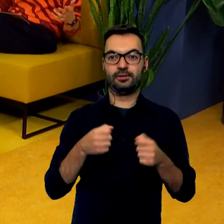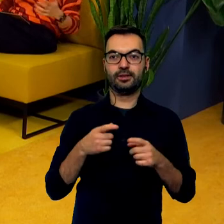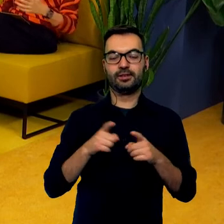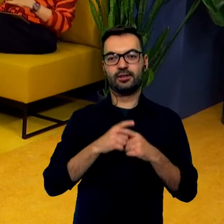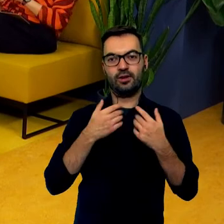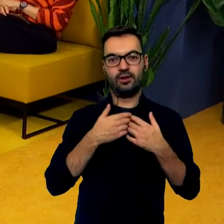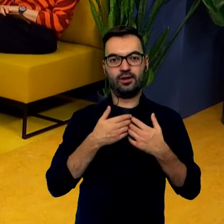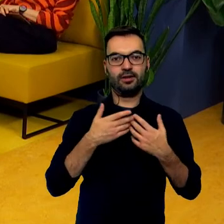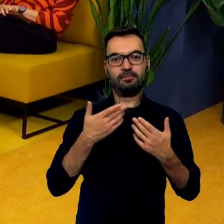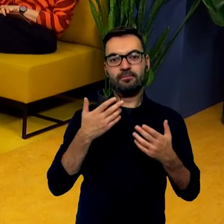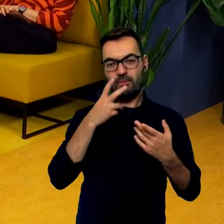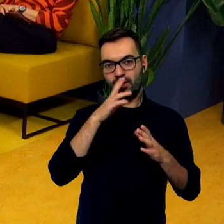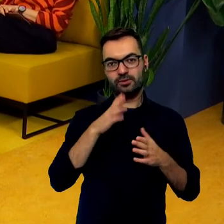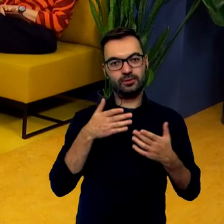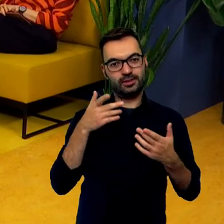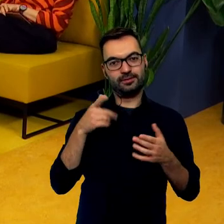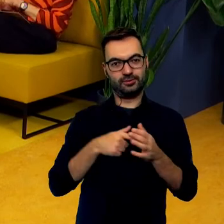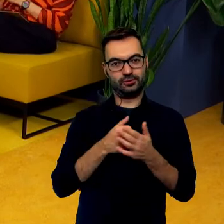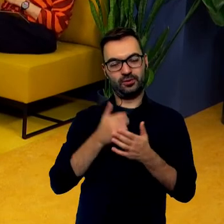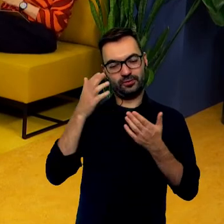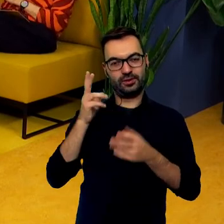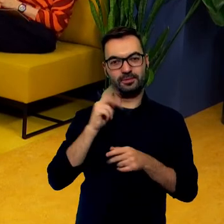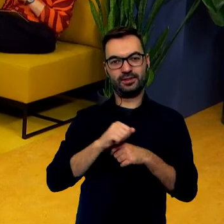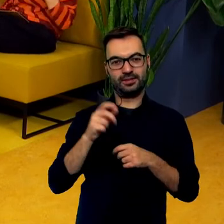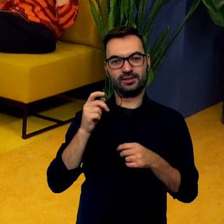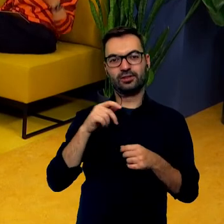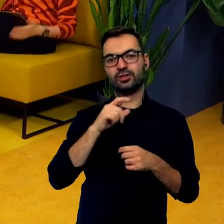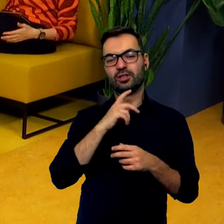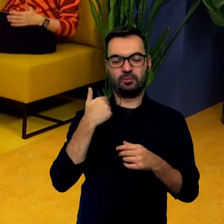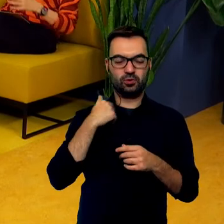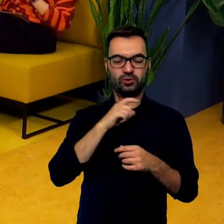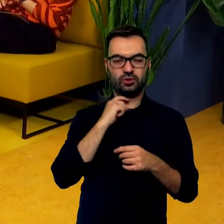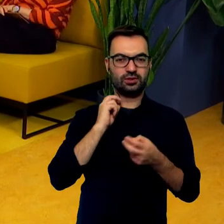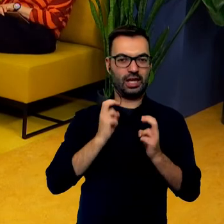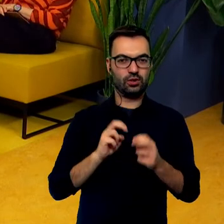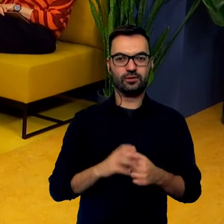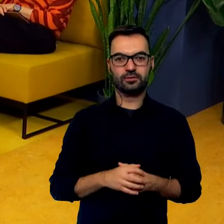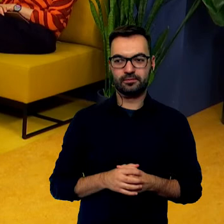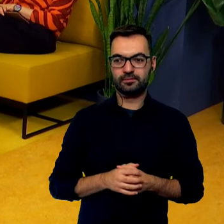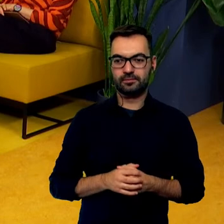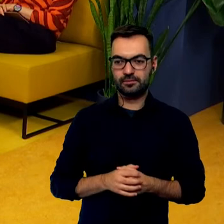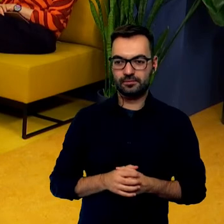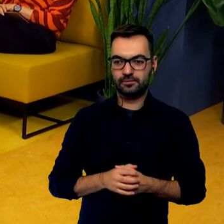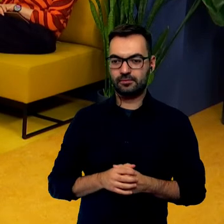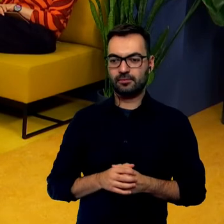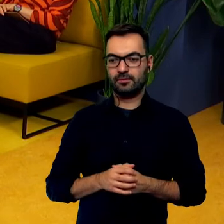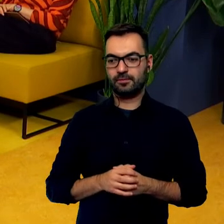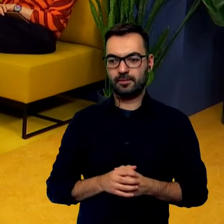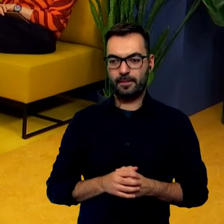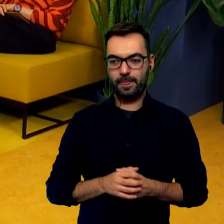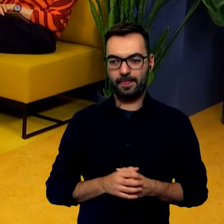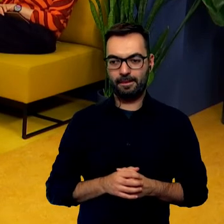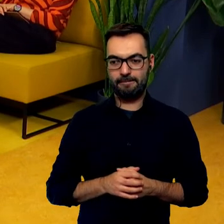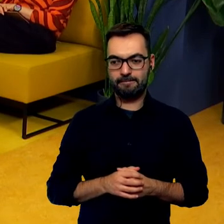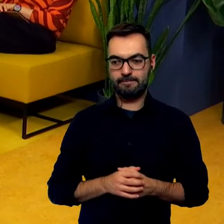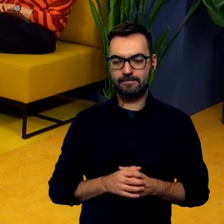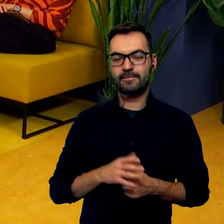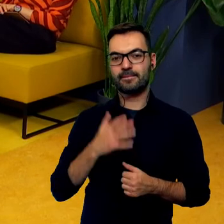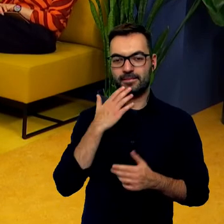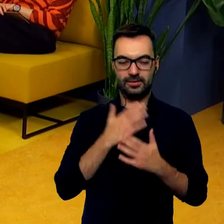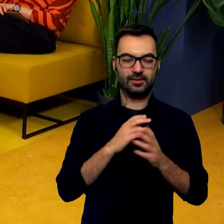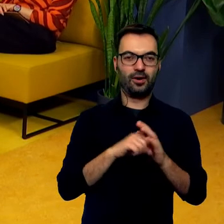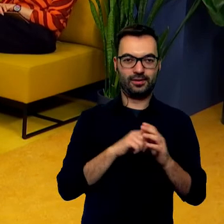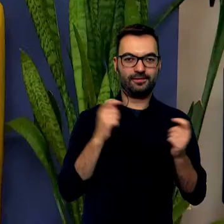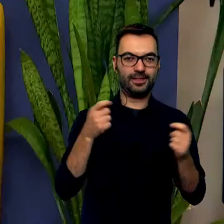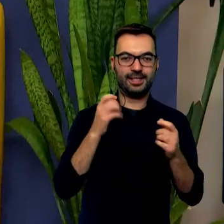jednocześnie otwiera drogę do księdza Kaczkowskiego ponownie. Więc ja pozwól, oczywiście mówisz dobrze, o tym od festiwalu w